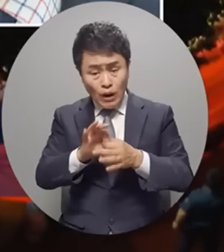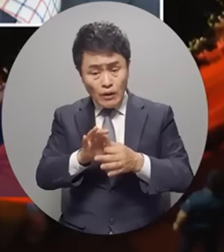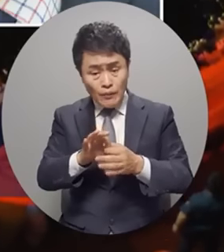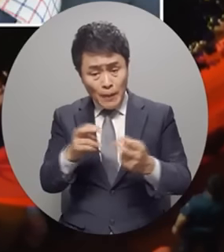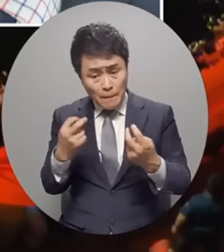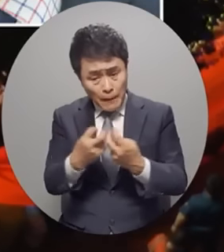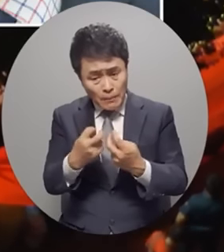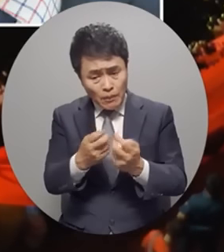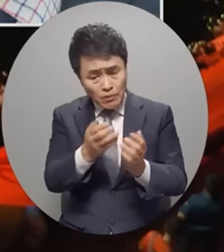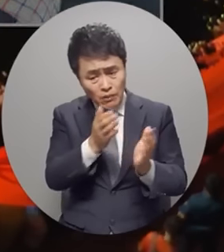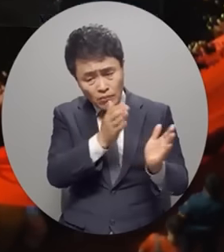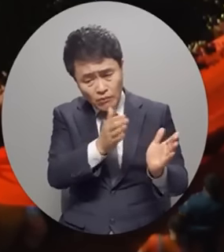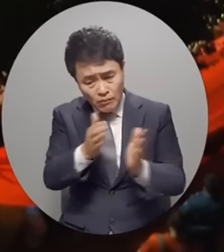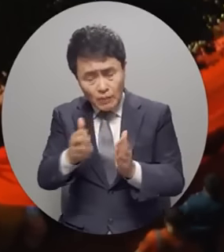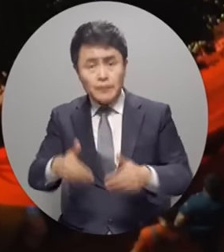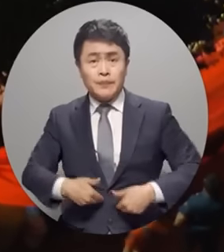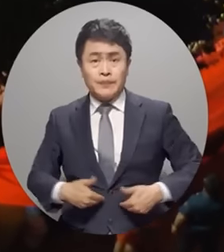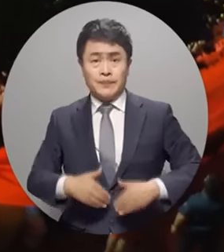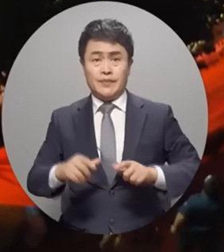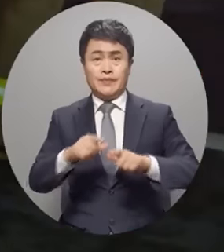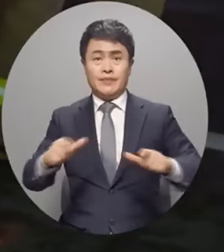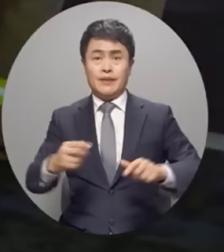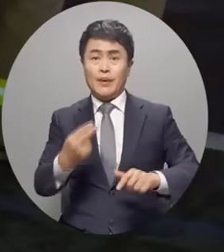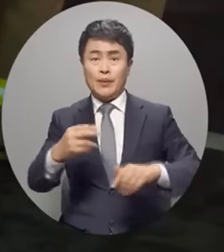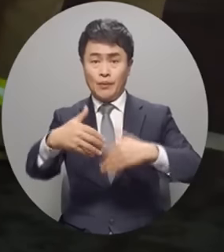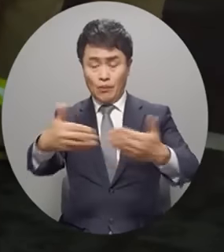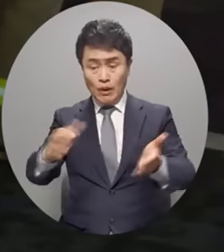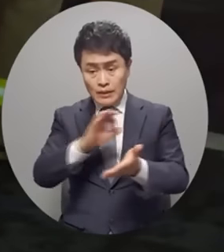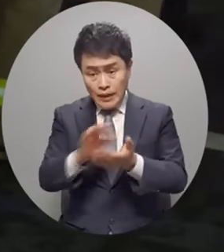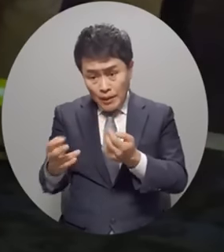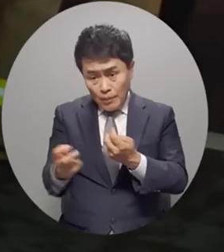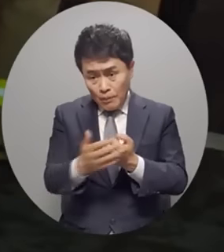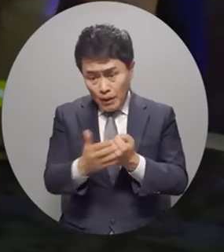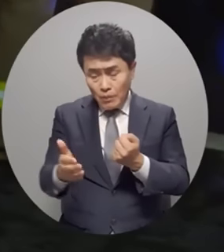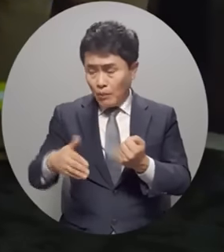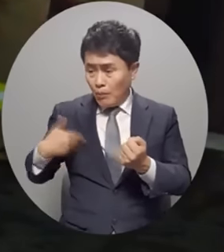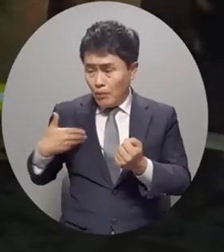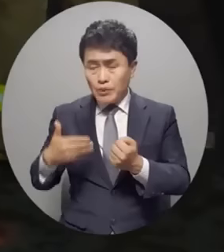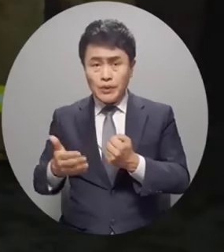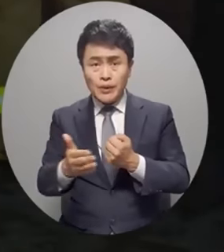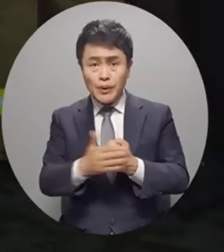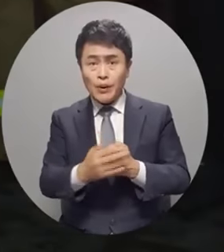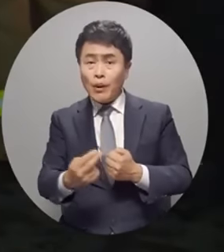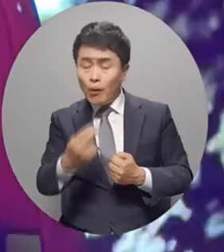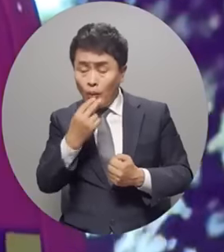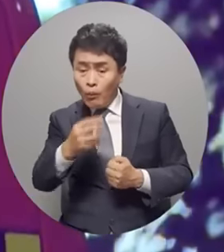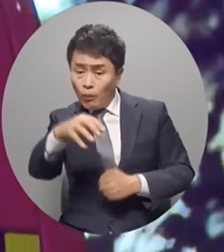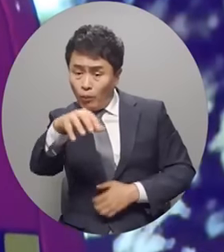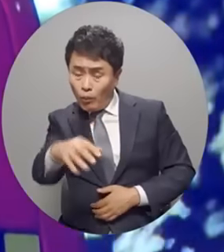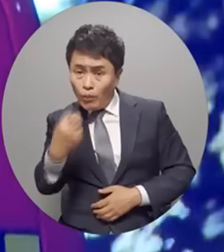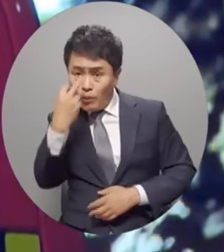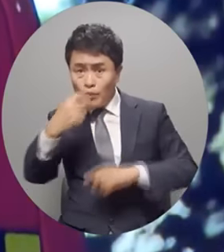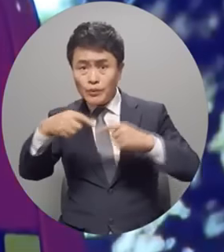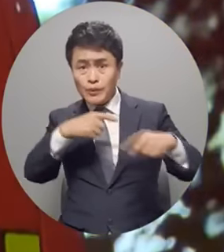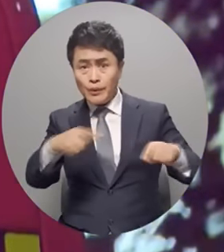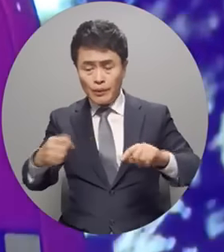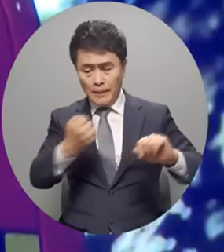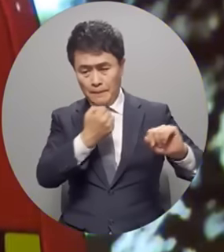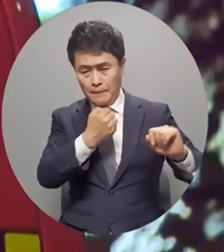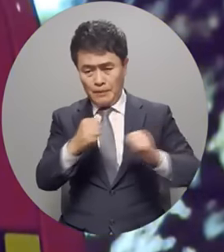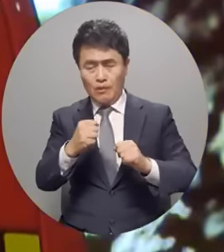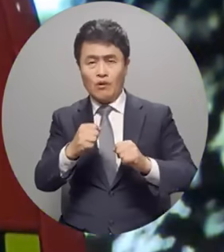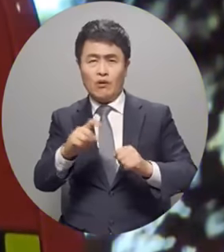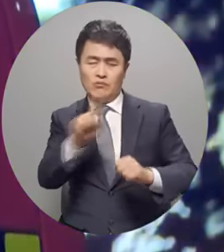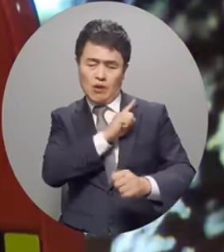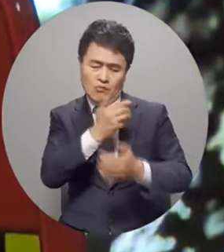필요가 있습니다. 일반인들은 에어매트 사용법을 잘 모르기 때문에 소방관의 현장 통제와 피난 유도가